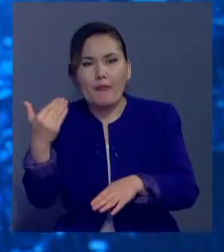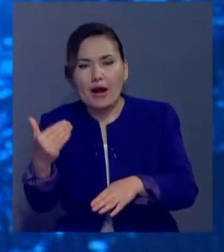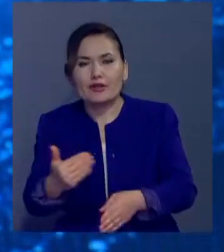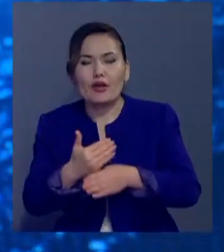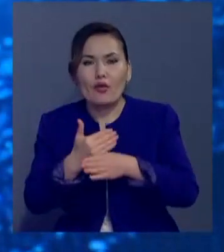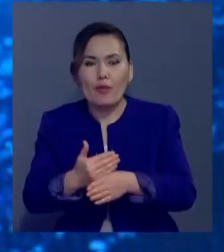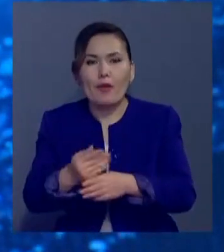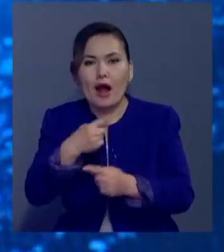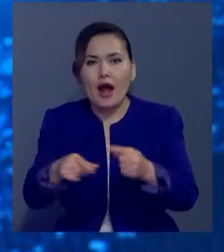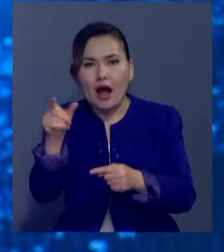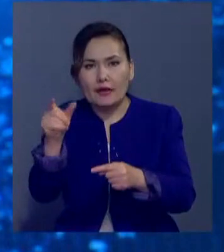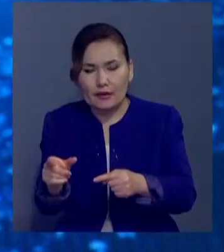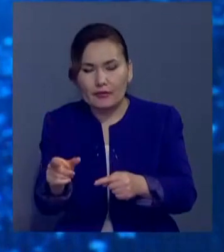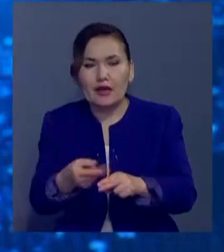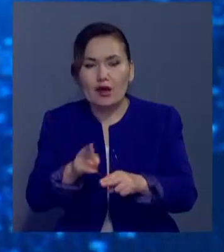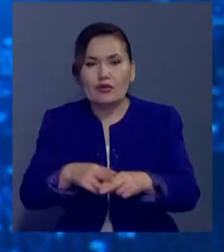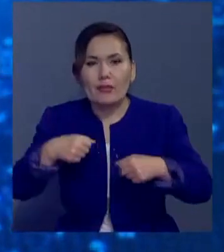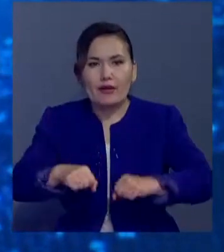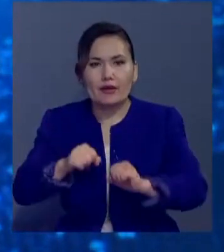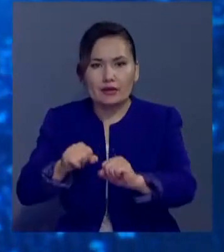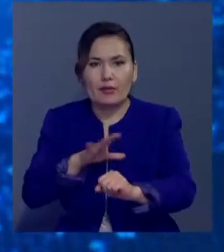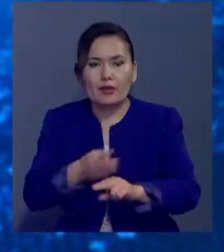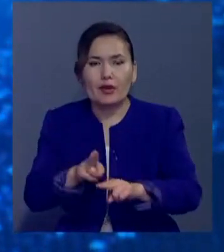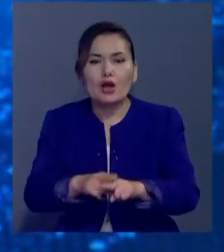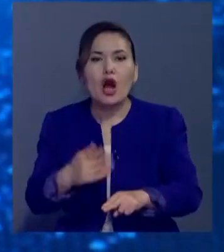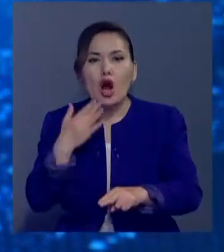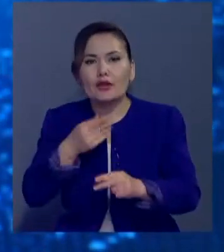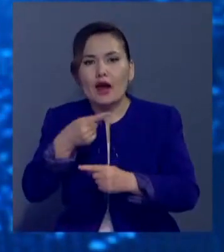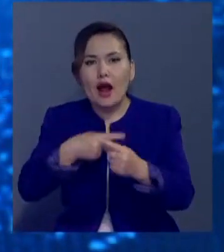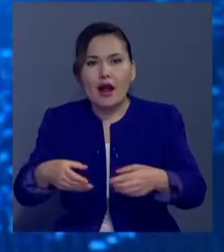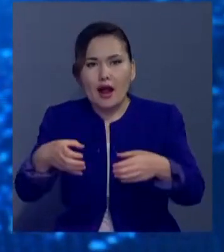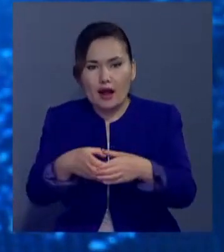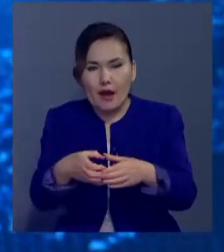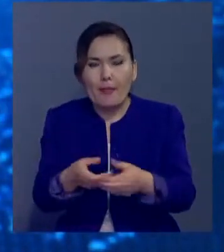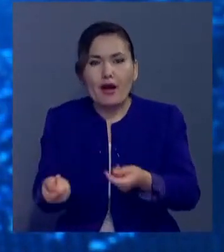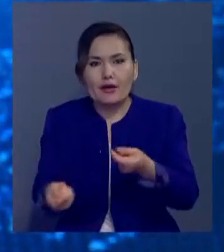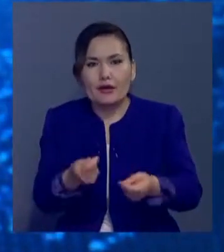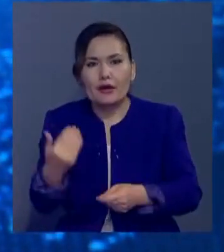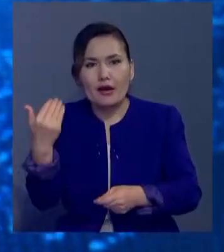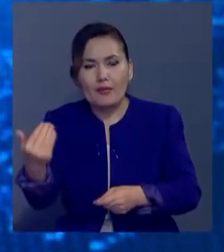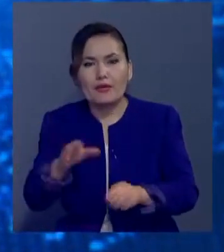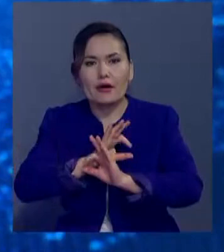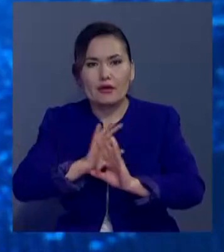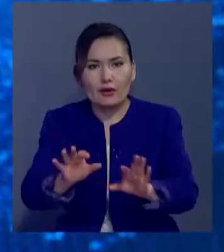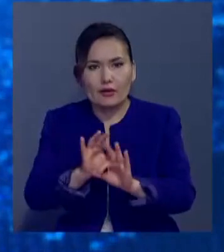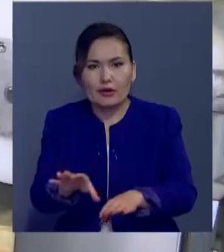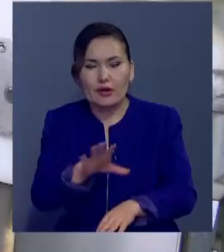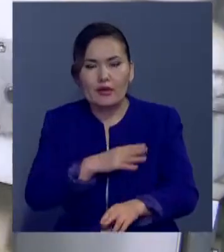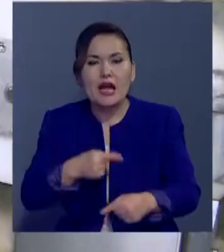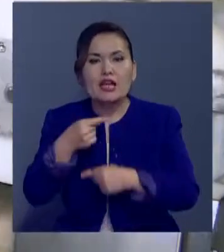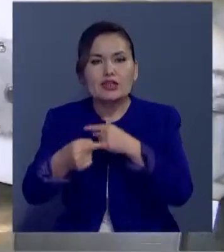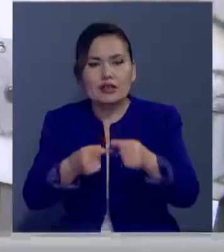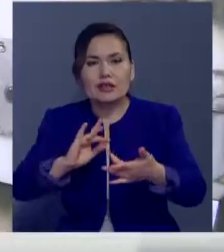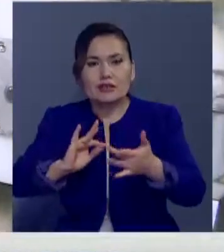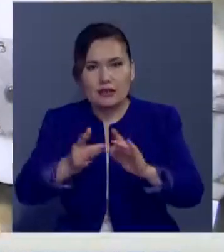төлеу қабілетін сақтауға мүдделі. Бұл туралы Атамекен ұлттық кәсіпкерлер палатасының басқарма төрағасы Абылай Мырзахметов